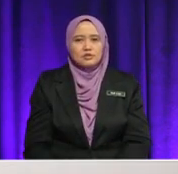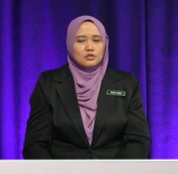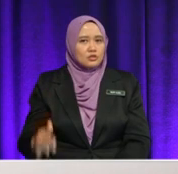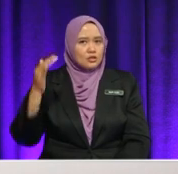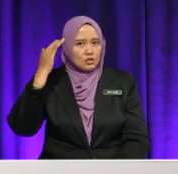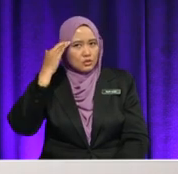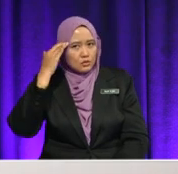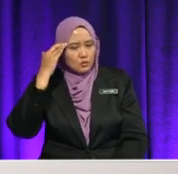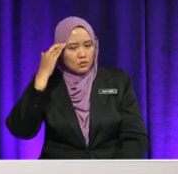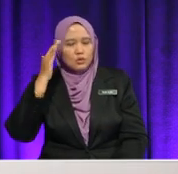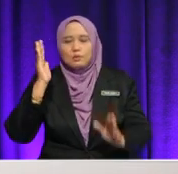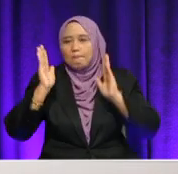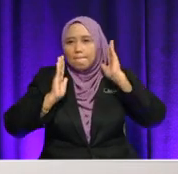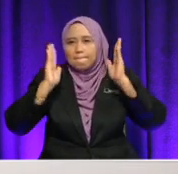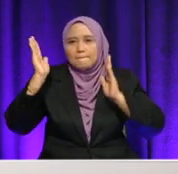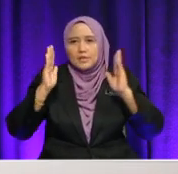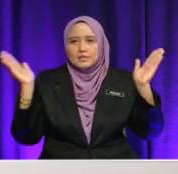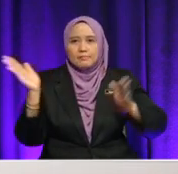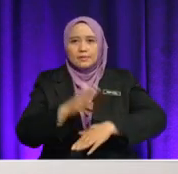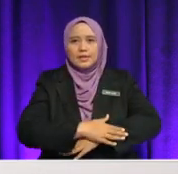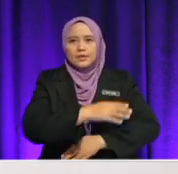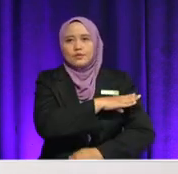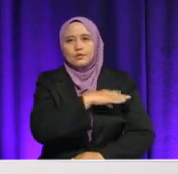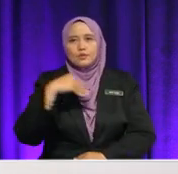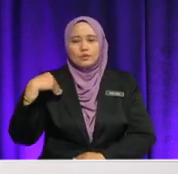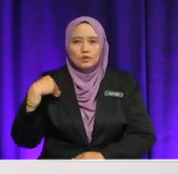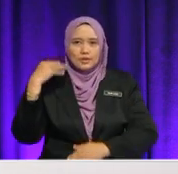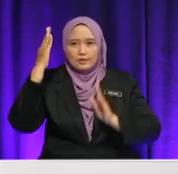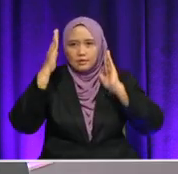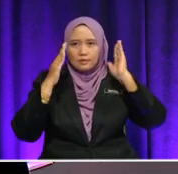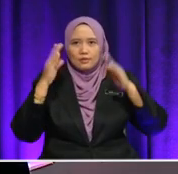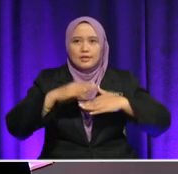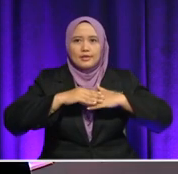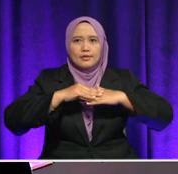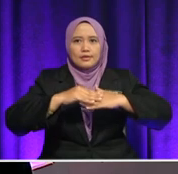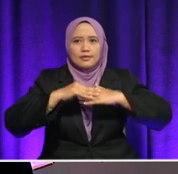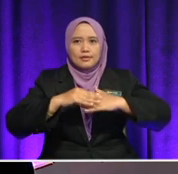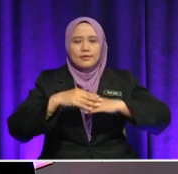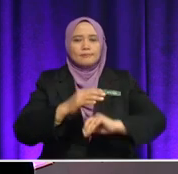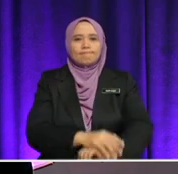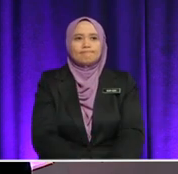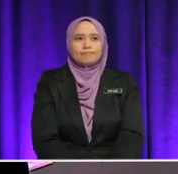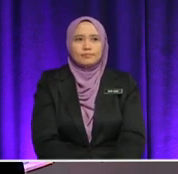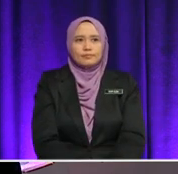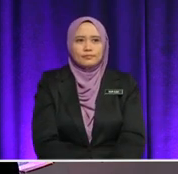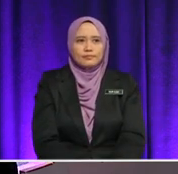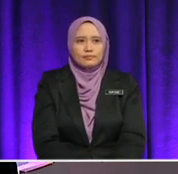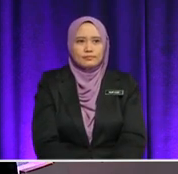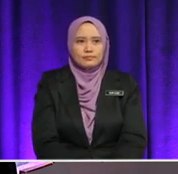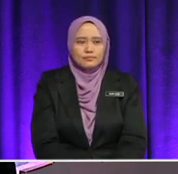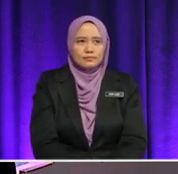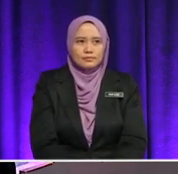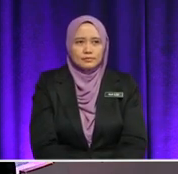Melayu dan untuk menjadi Calung wakil rakyat yang bertanding dalam peliharaan umum pertama mesti berpengetahuan dalam bahasa Inggris dan bahasa Melayu